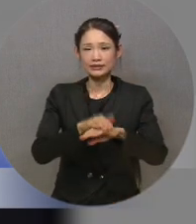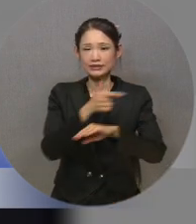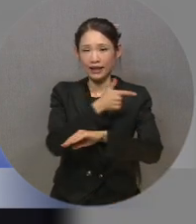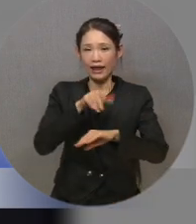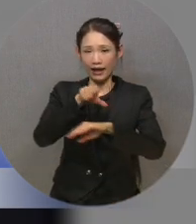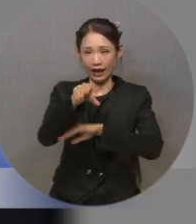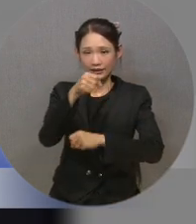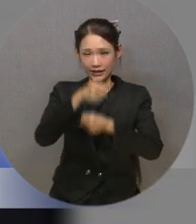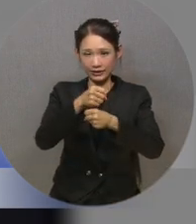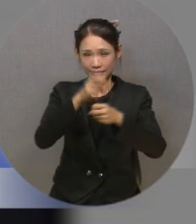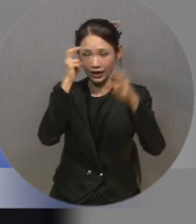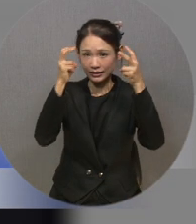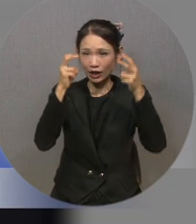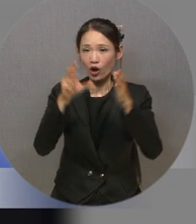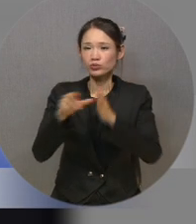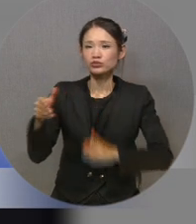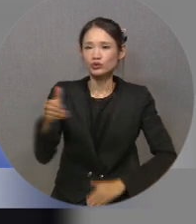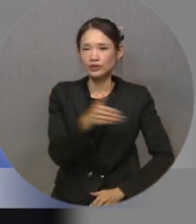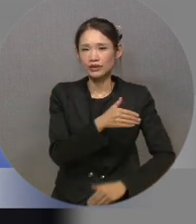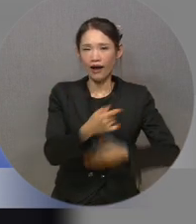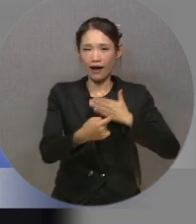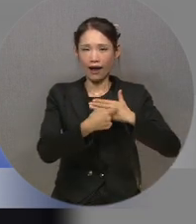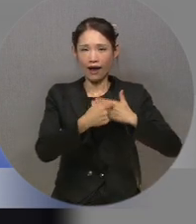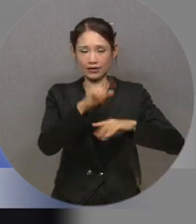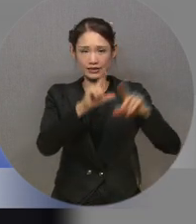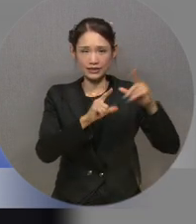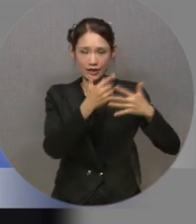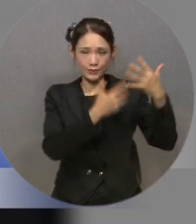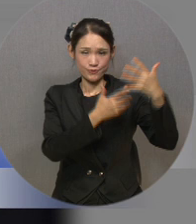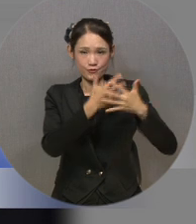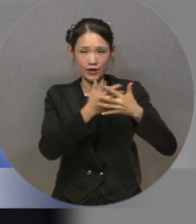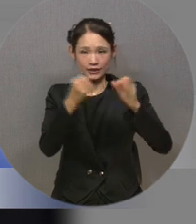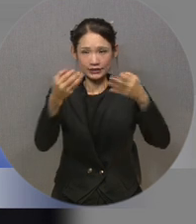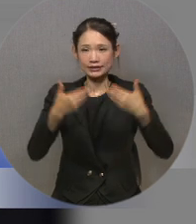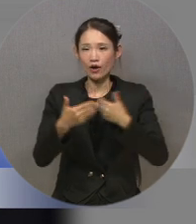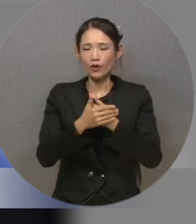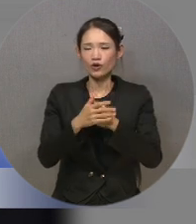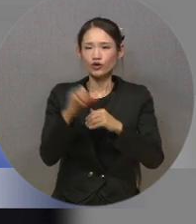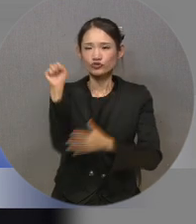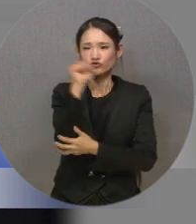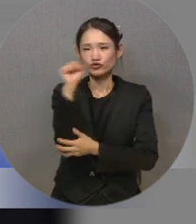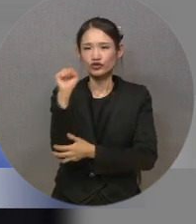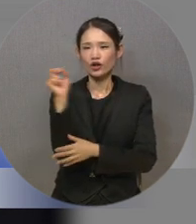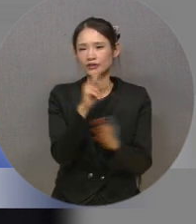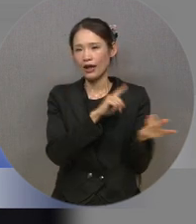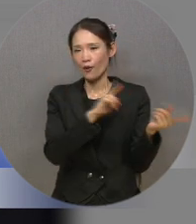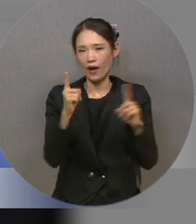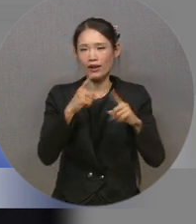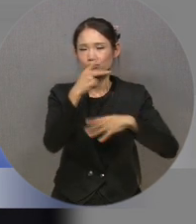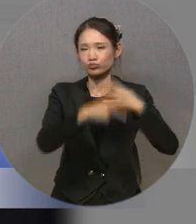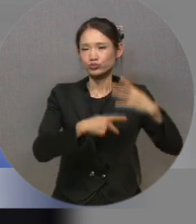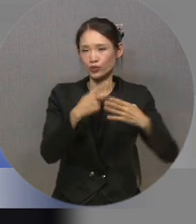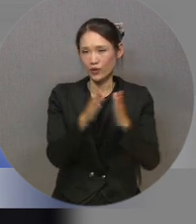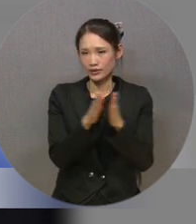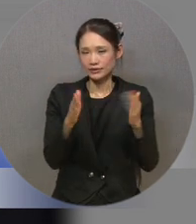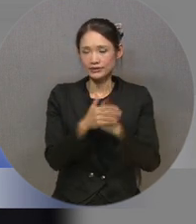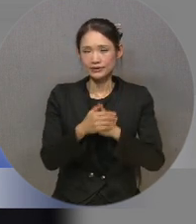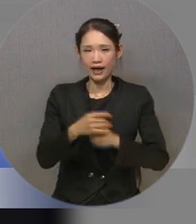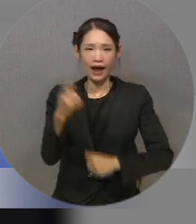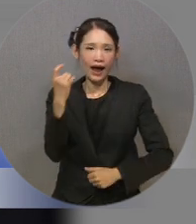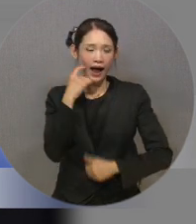기업으로부터 가상 운전 시뮬레이터를 기증받아 운전 재활 프로그램을 시작했습니다. 가상